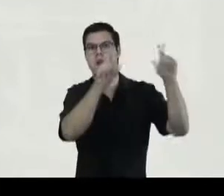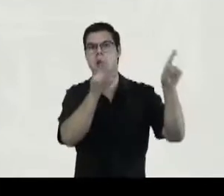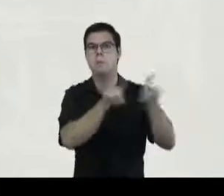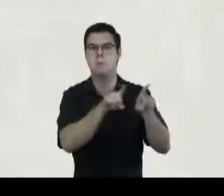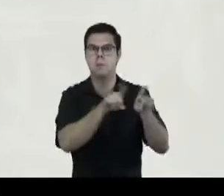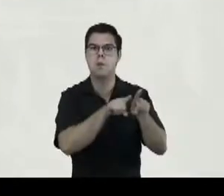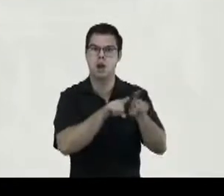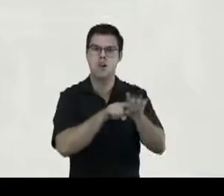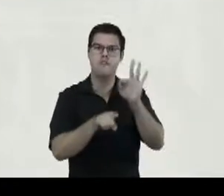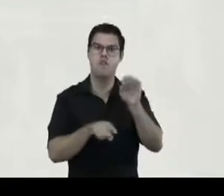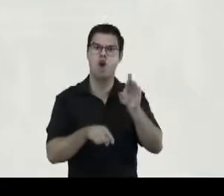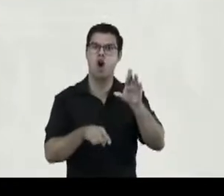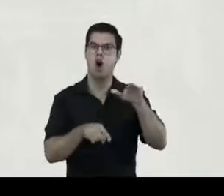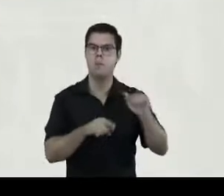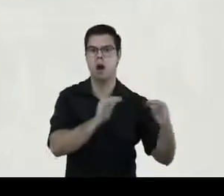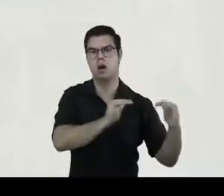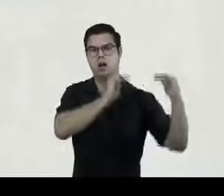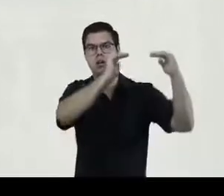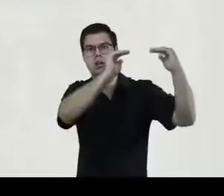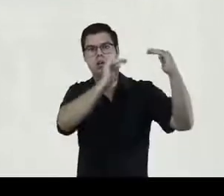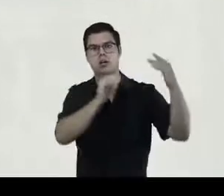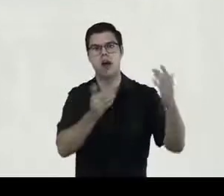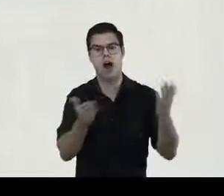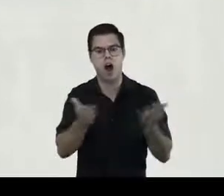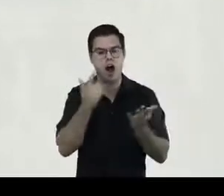dessin que je ne vois pas.